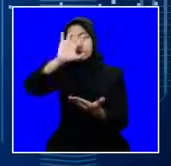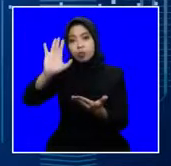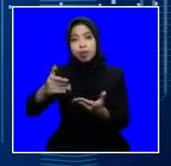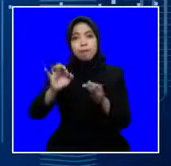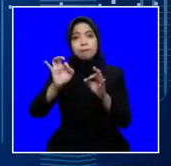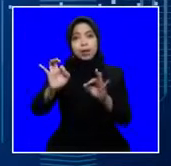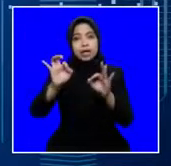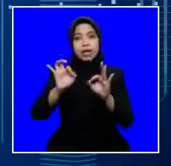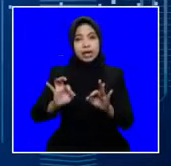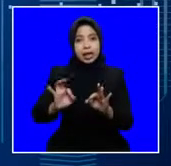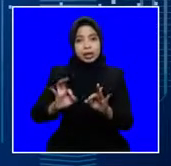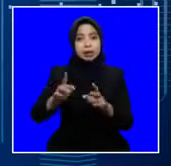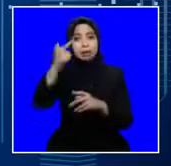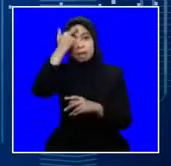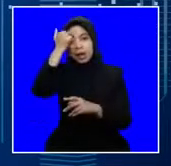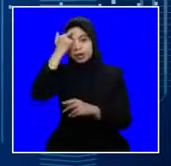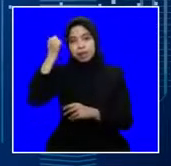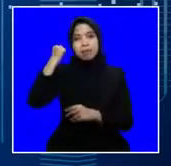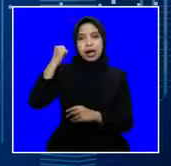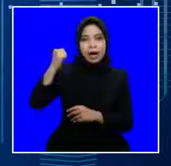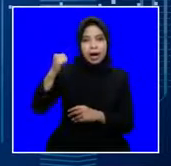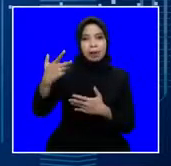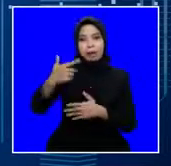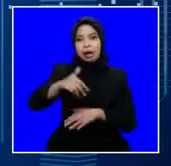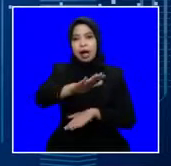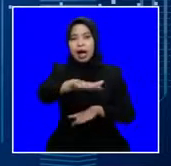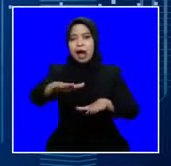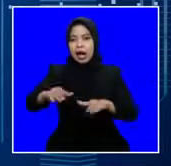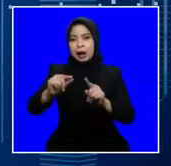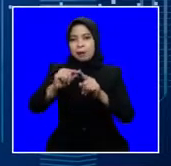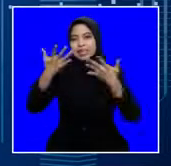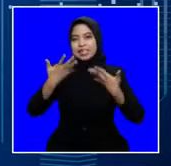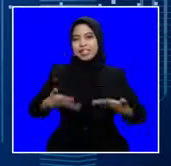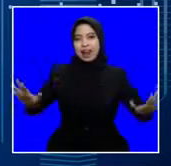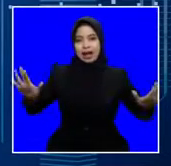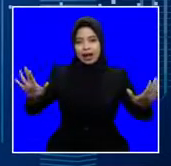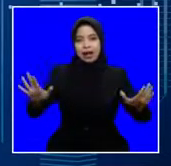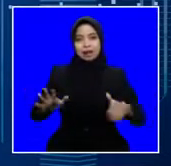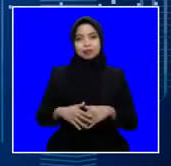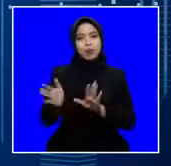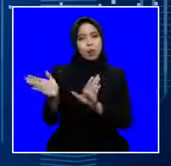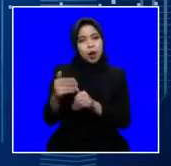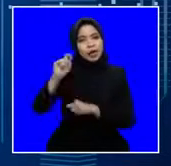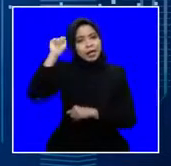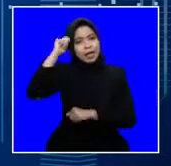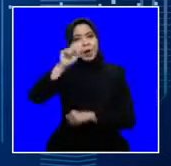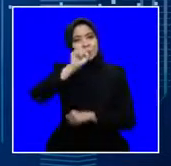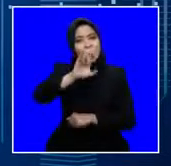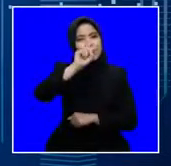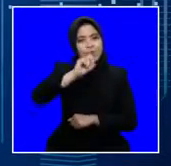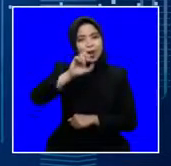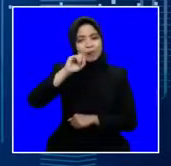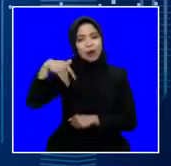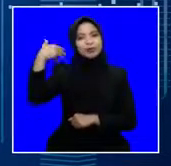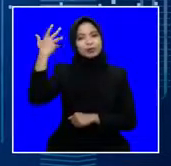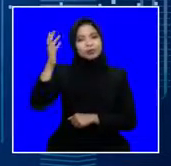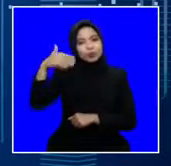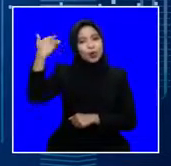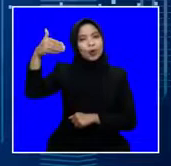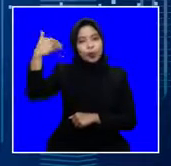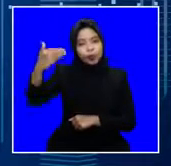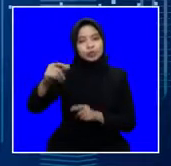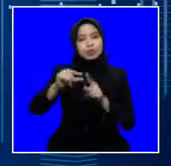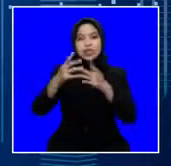pendidikan Merdeka Belajar adalah profil pelajar Pancasila. Ini saya sudah ulang-ulang kali, berpuluh-puluh kali. Profil